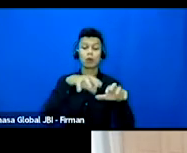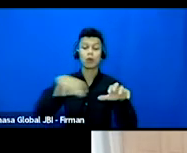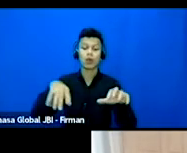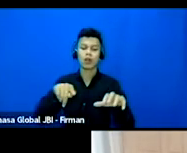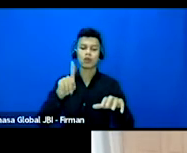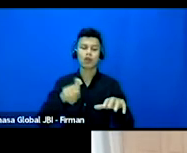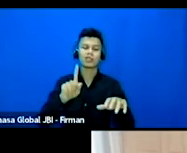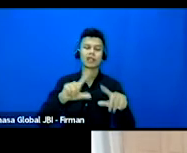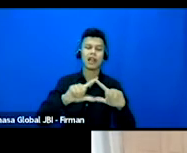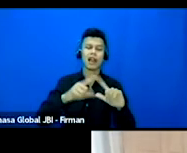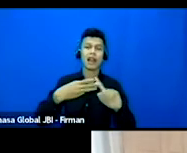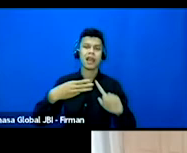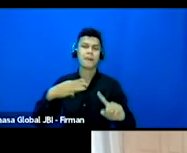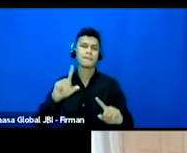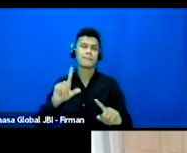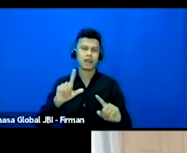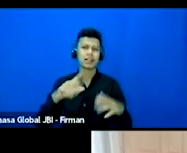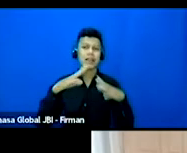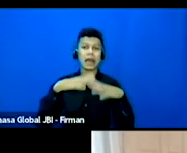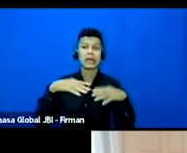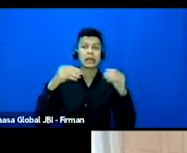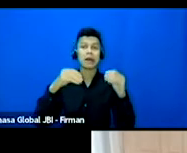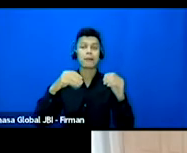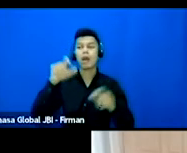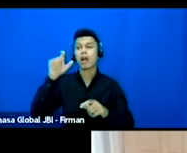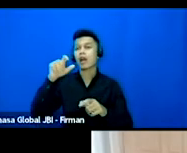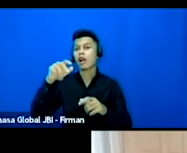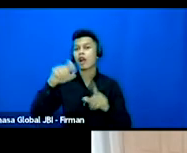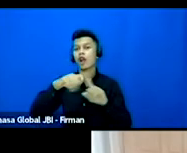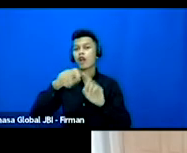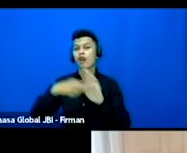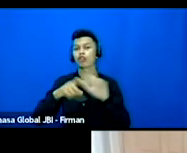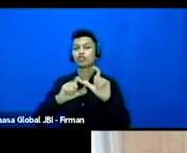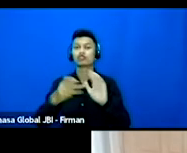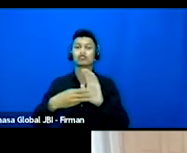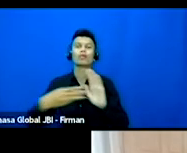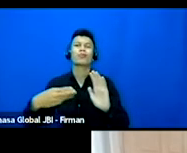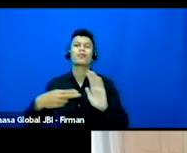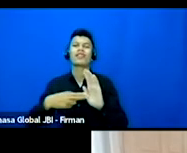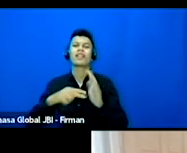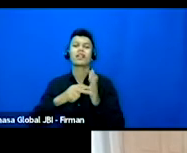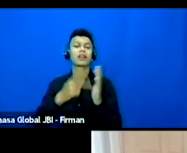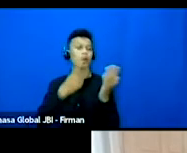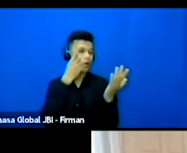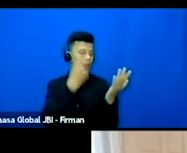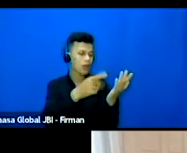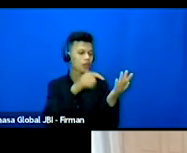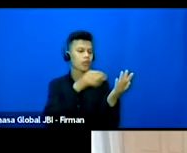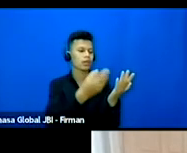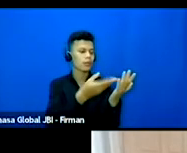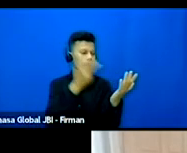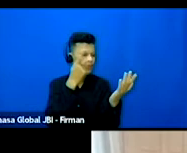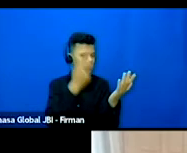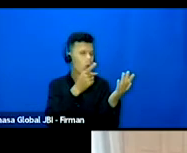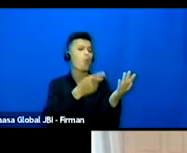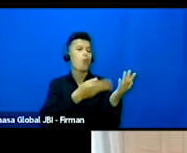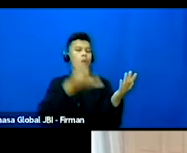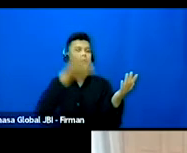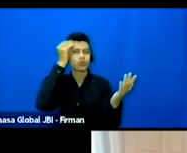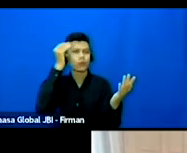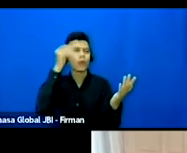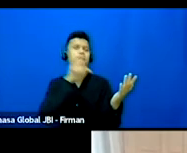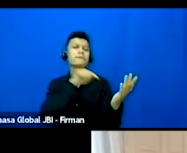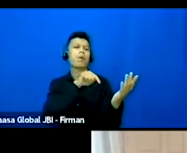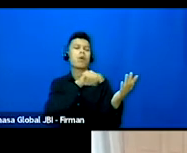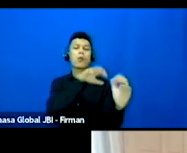yang lebih ramah terhadap konsumen sehingga ketika confirm dan melihat itu dia langsung ada dipikiran mereka adalah Opera Duck